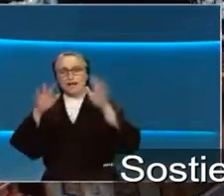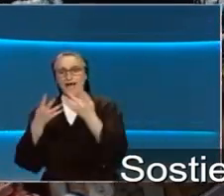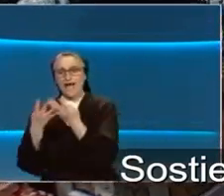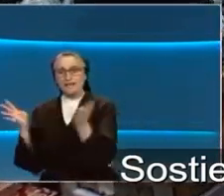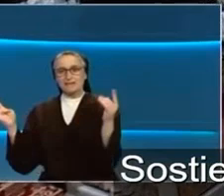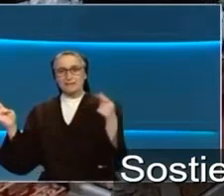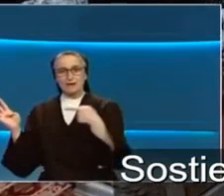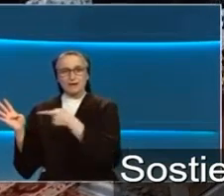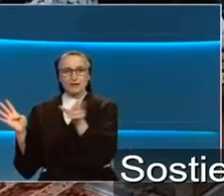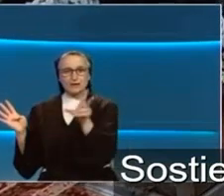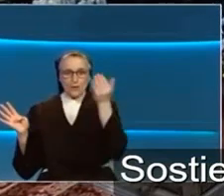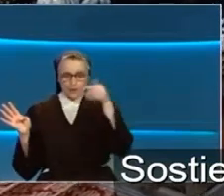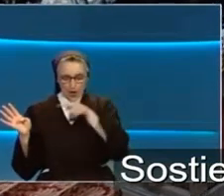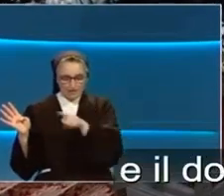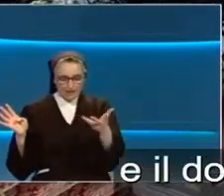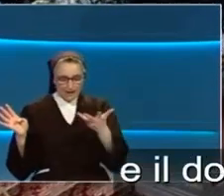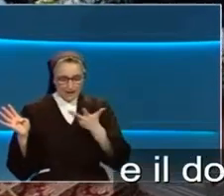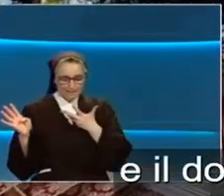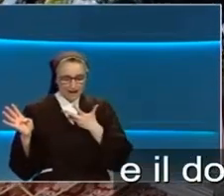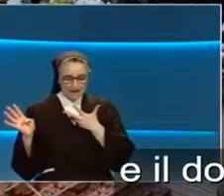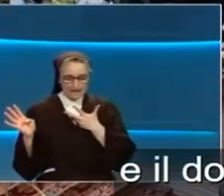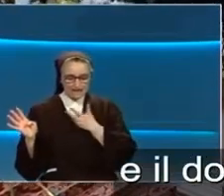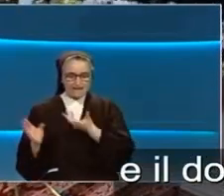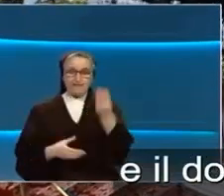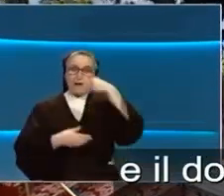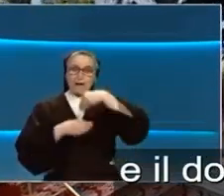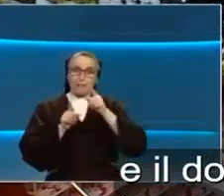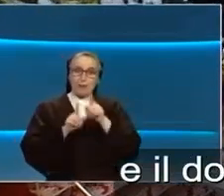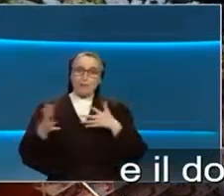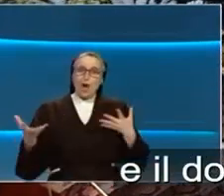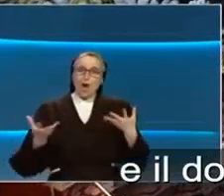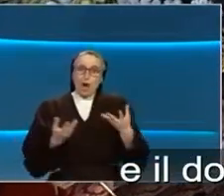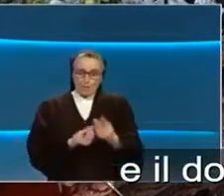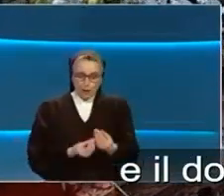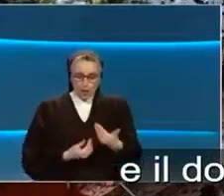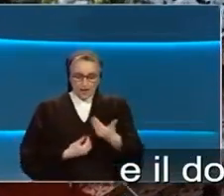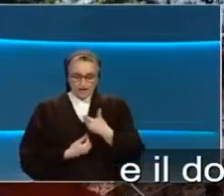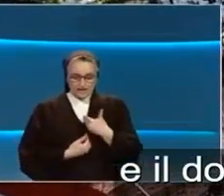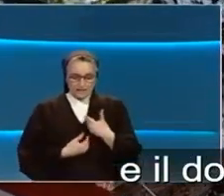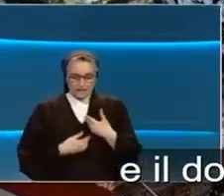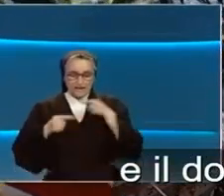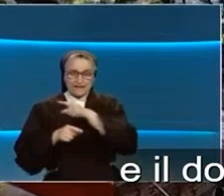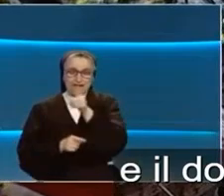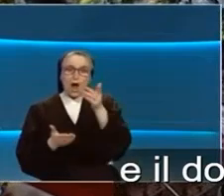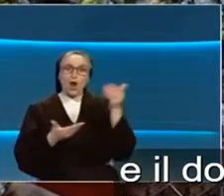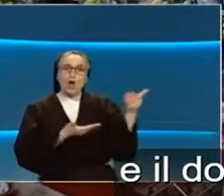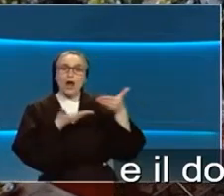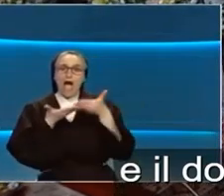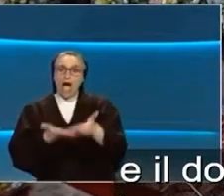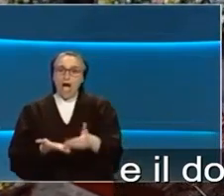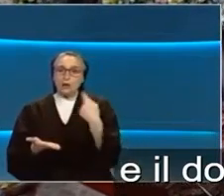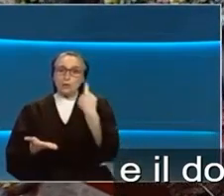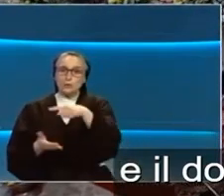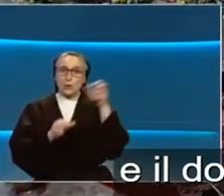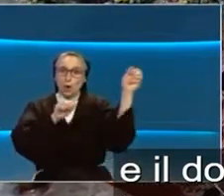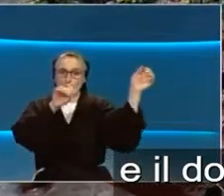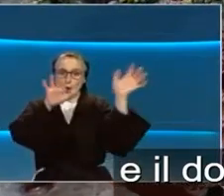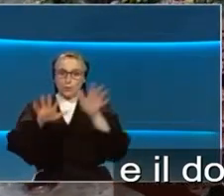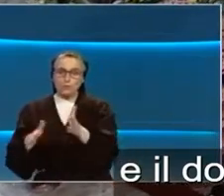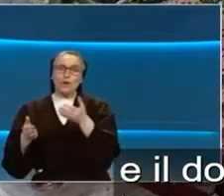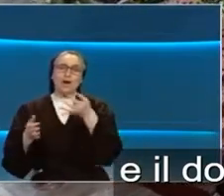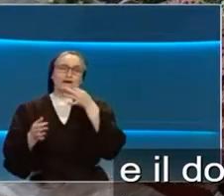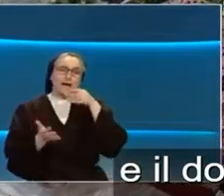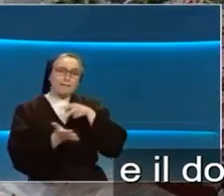sancti spiritus plebi tue aggregati sunt, et concede ut in novitate vitae